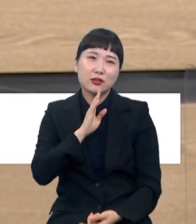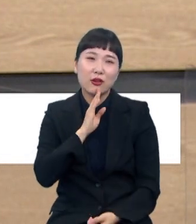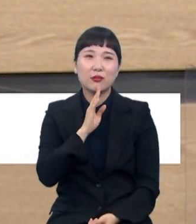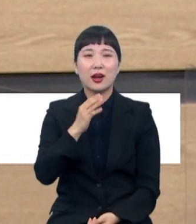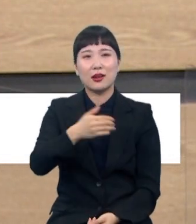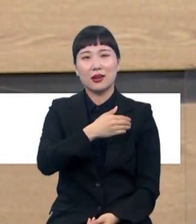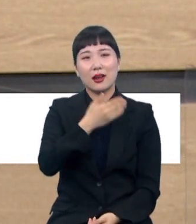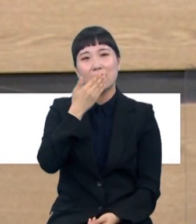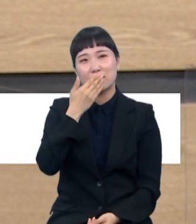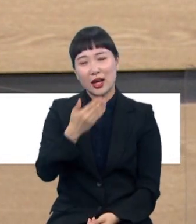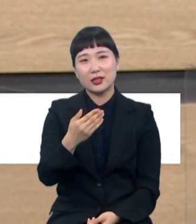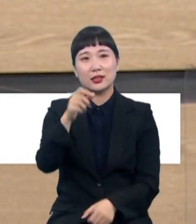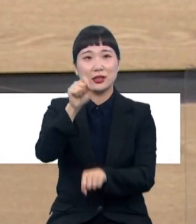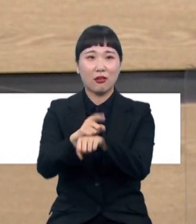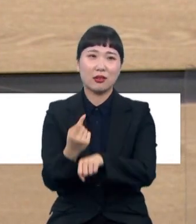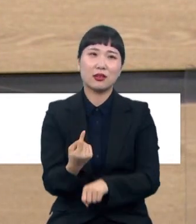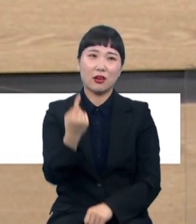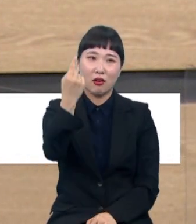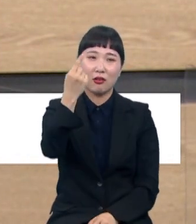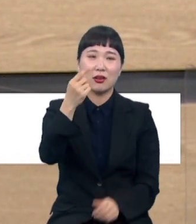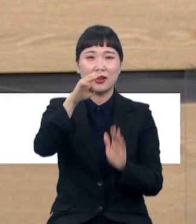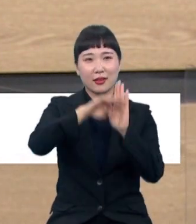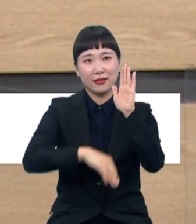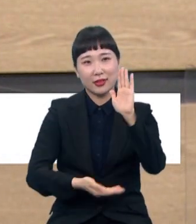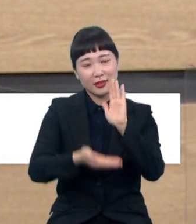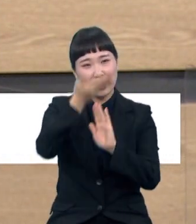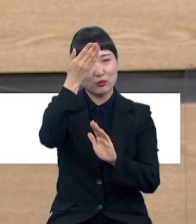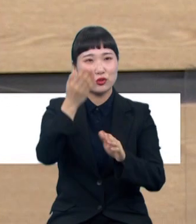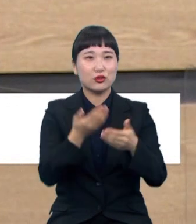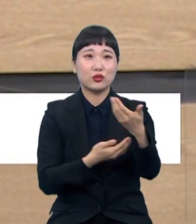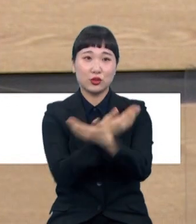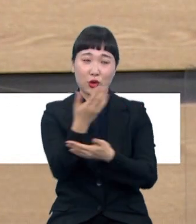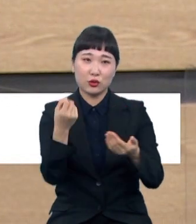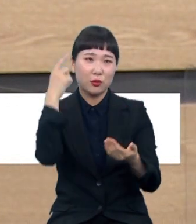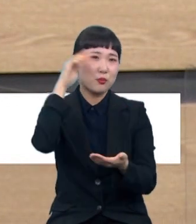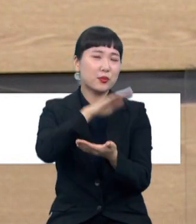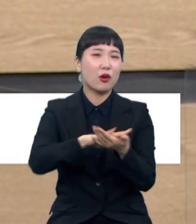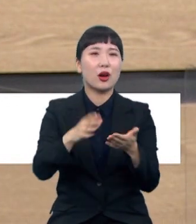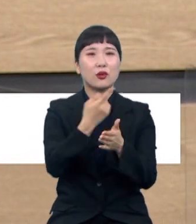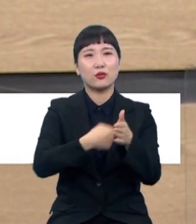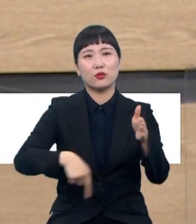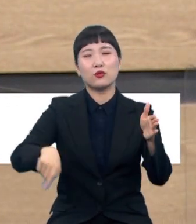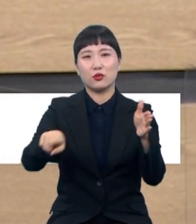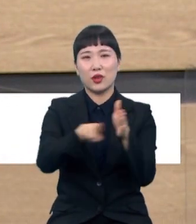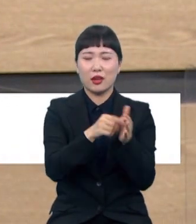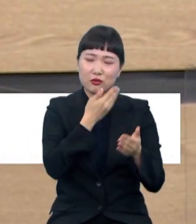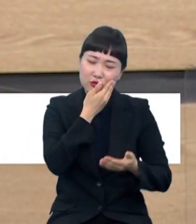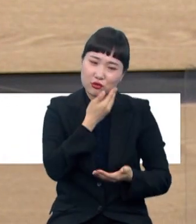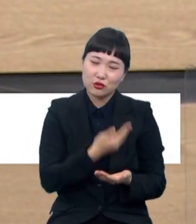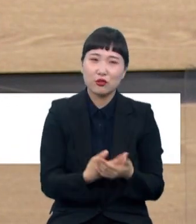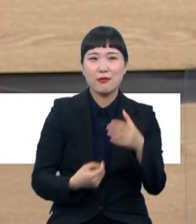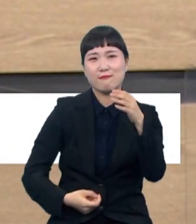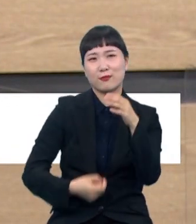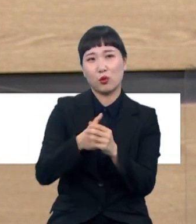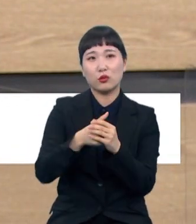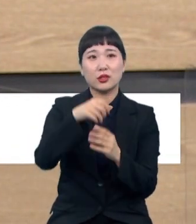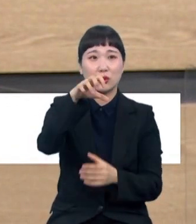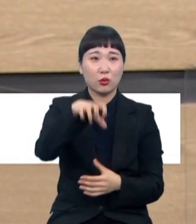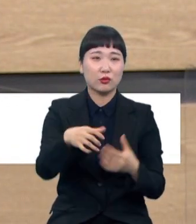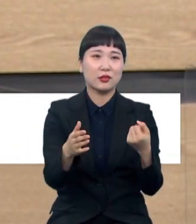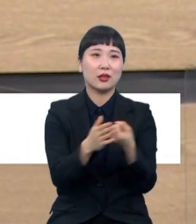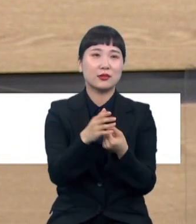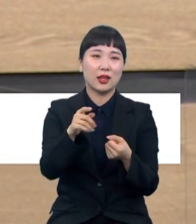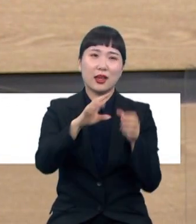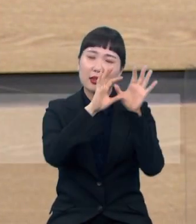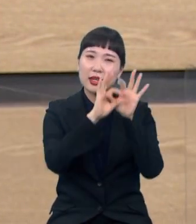평화를 뚫어내는 데 있어서도 굉장히 중요한 그리고 독특한 곳이다라는 생각을 가지고 우린 지속적으로